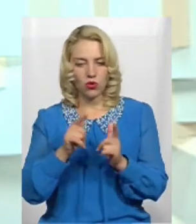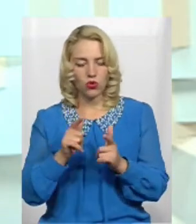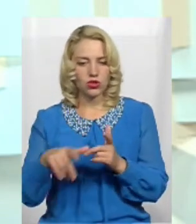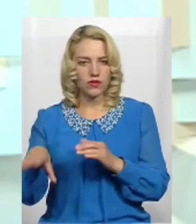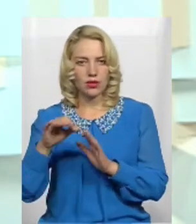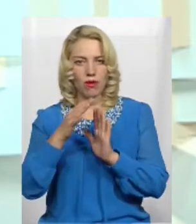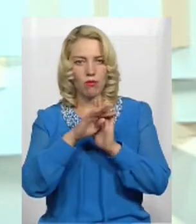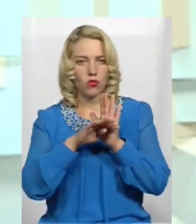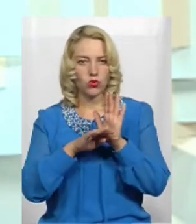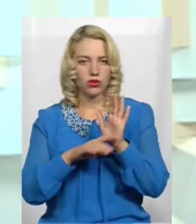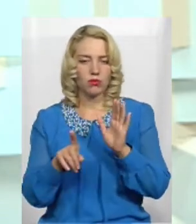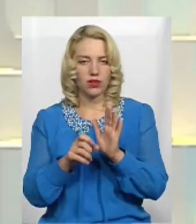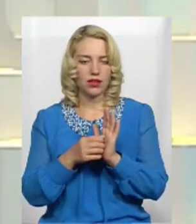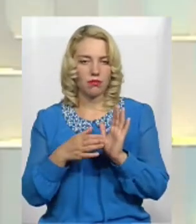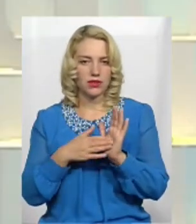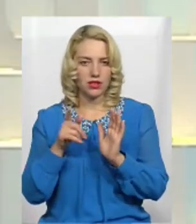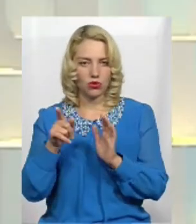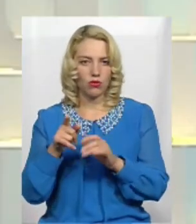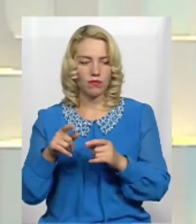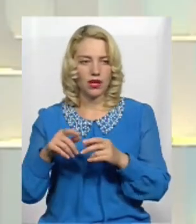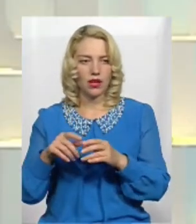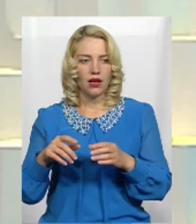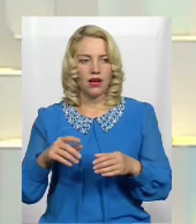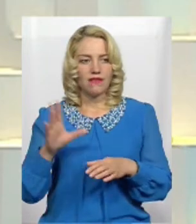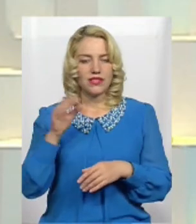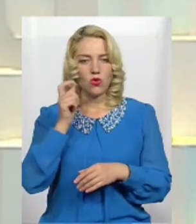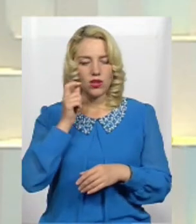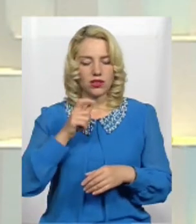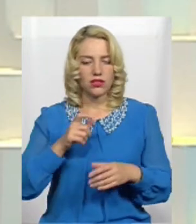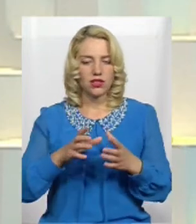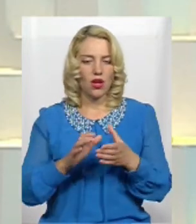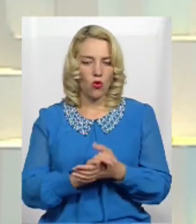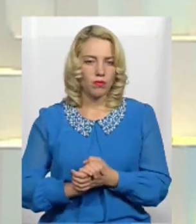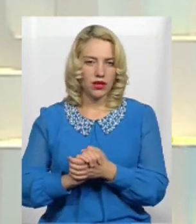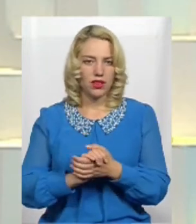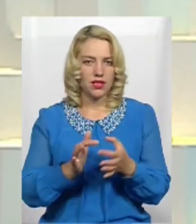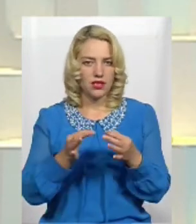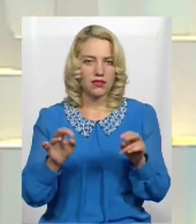які прописані в партійній програмі? Насправді, Всеукраїнське об'єднання «Свобода»